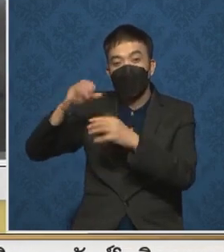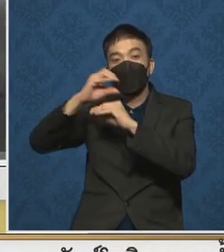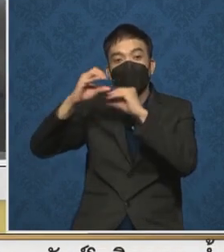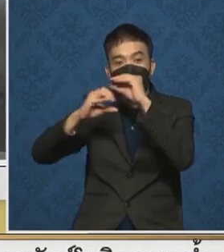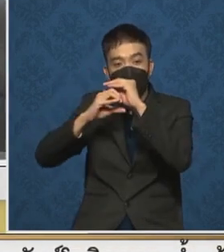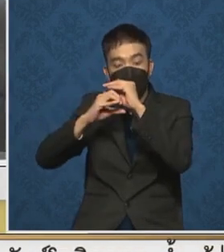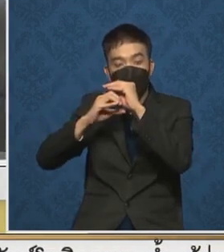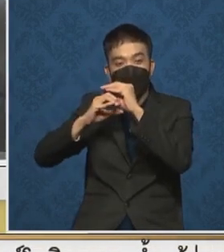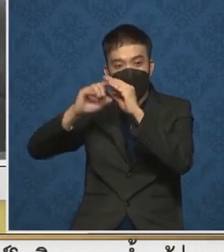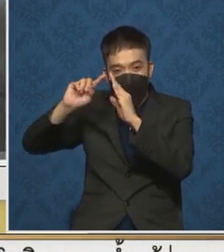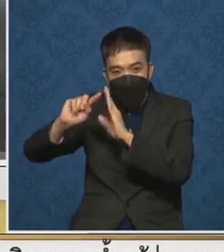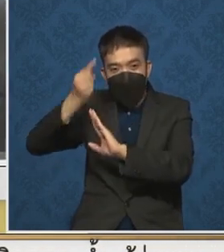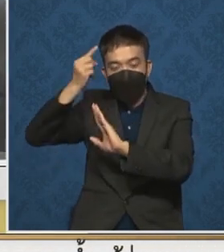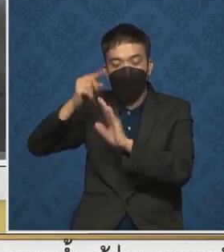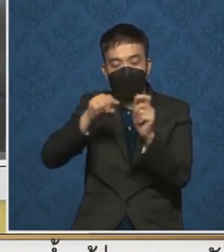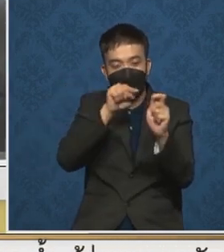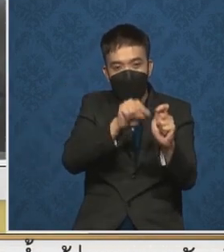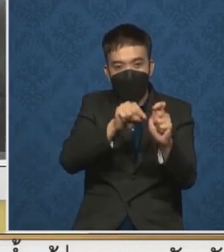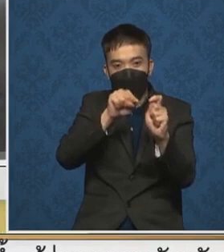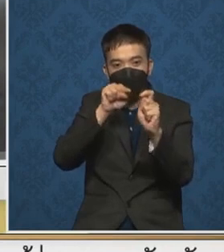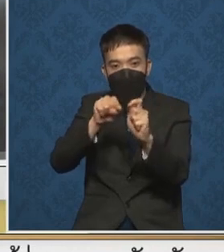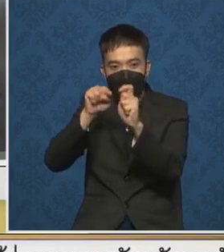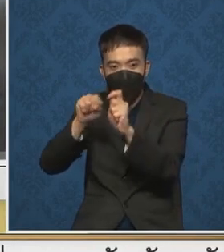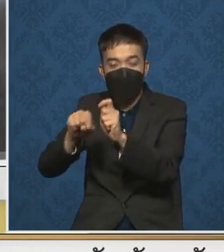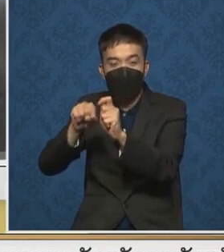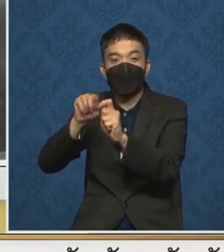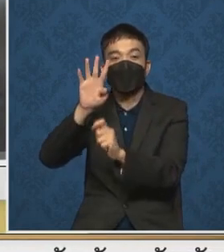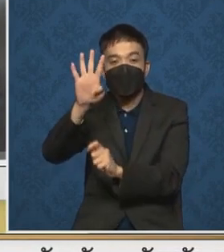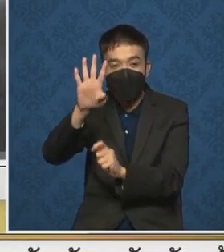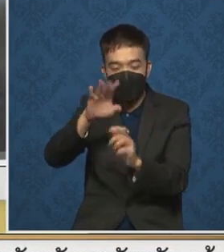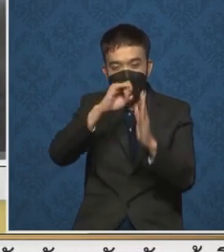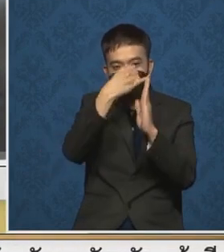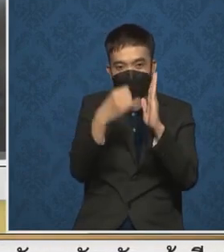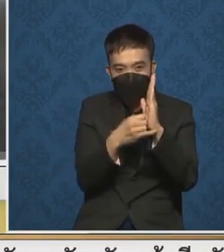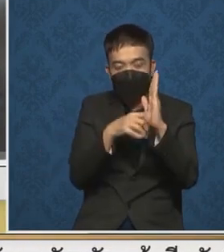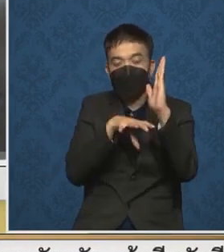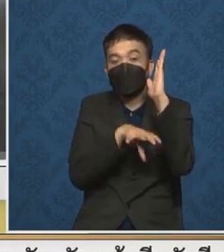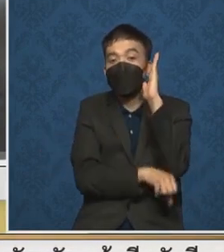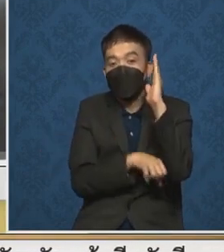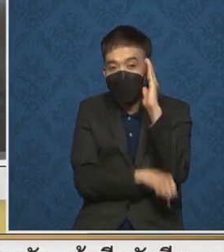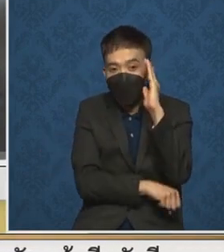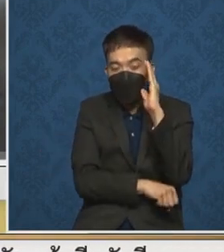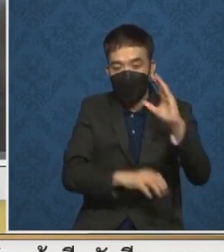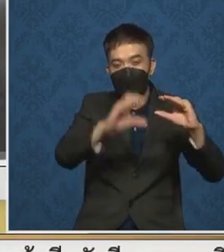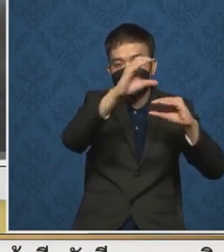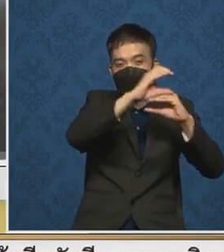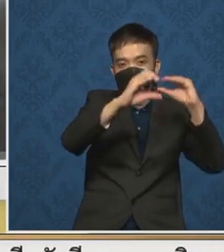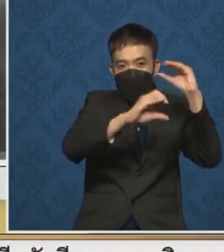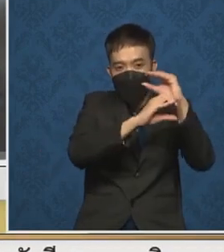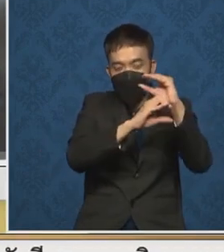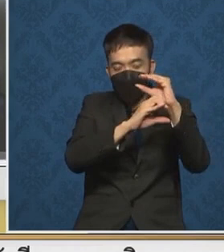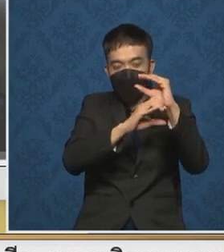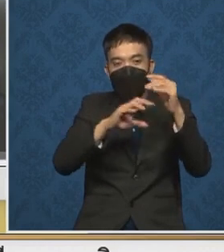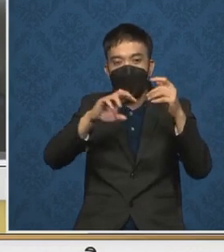เมืองต้นแบบเสียมเพอที่จะนะ จงหวดสงขาเนี่ครัจรๆของการก็จะไปทับแค่สามตำบน